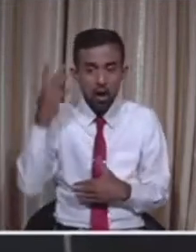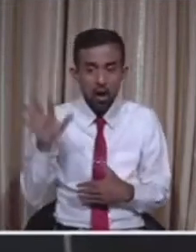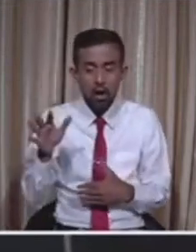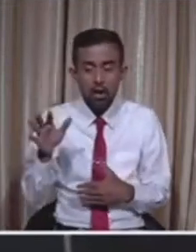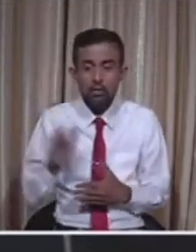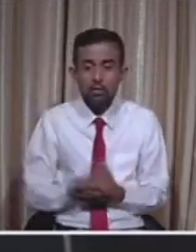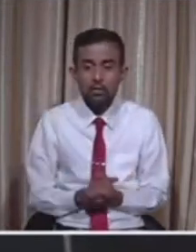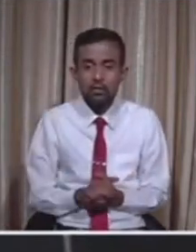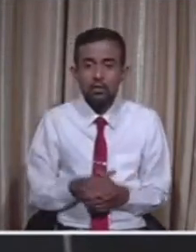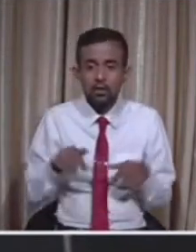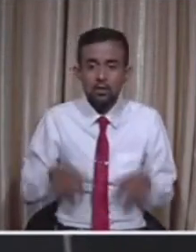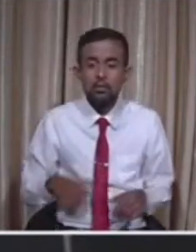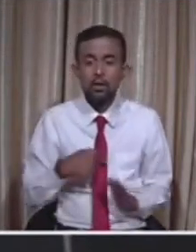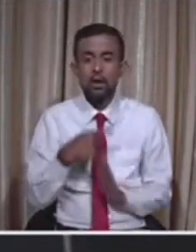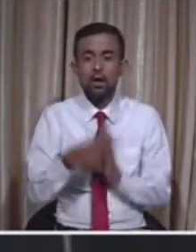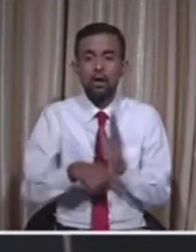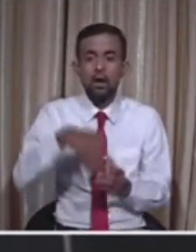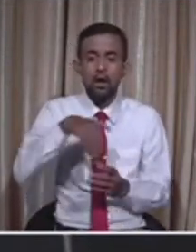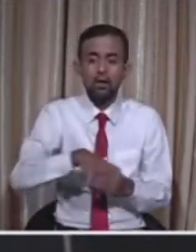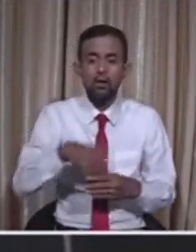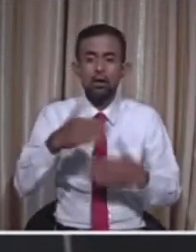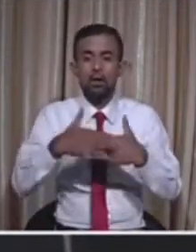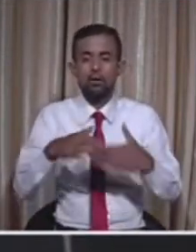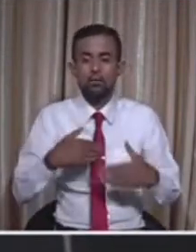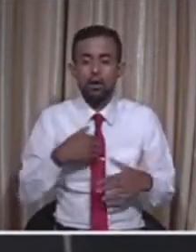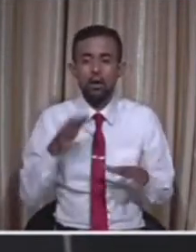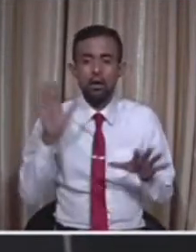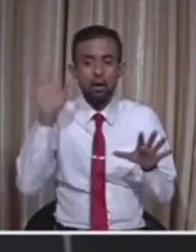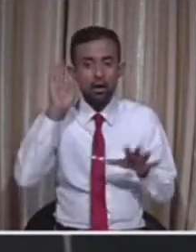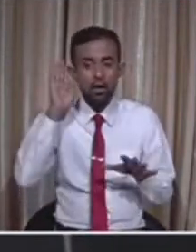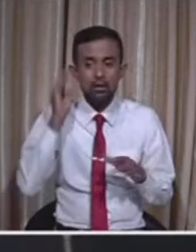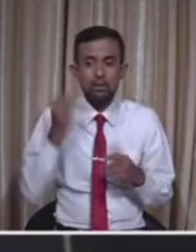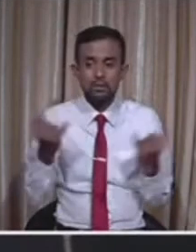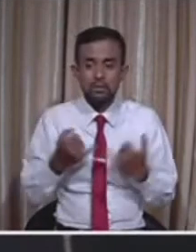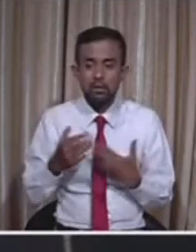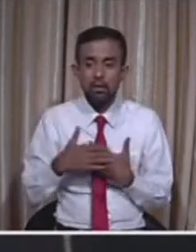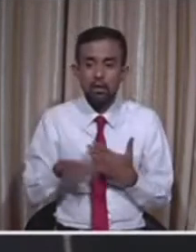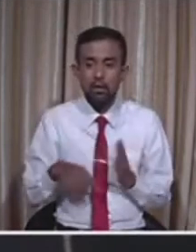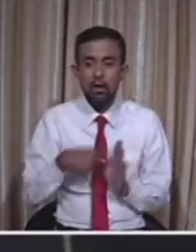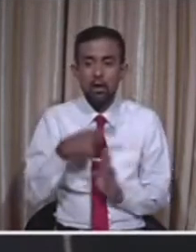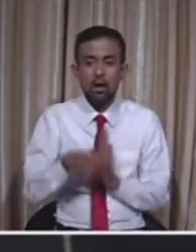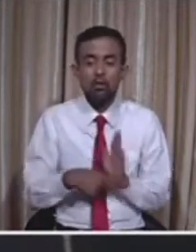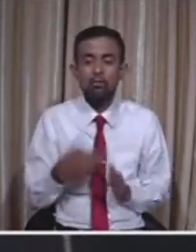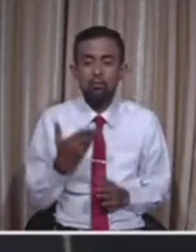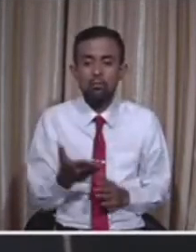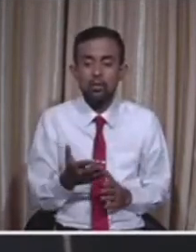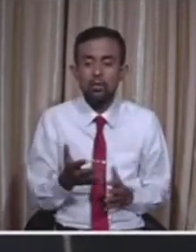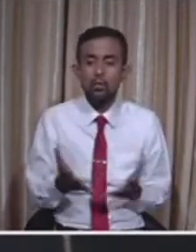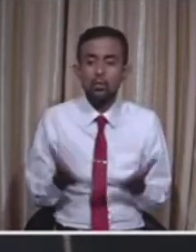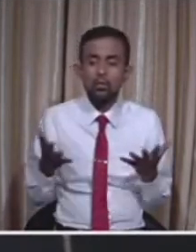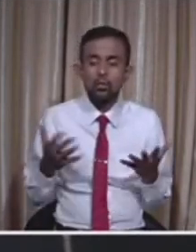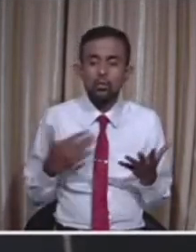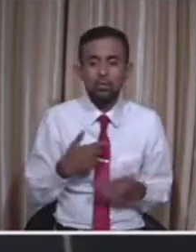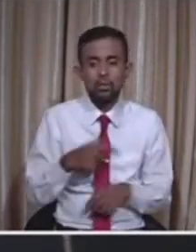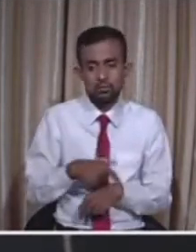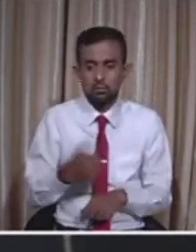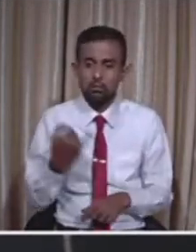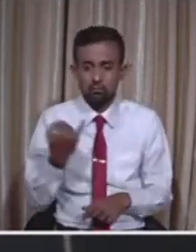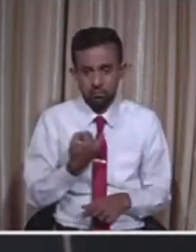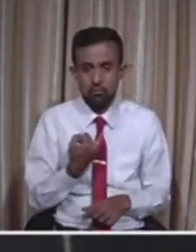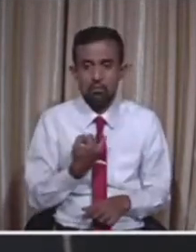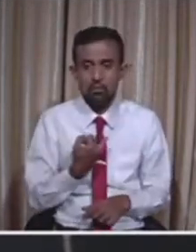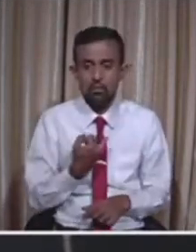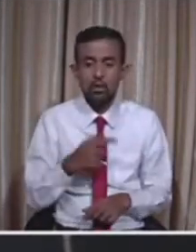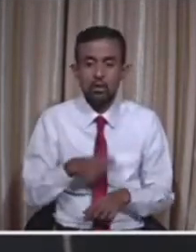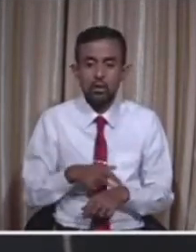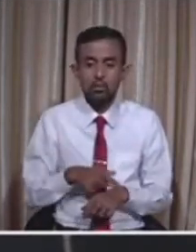දෙයිය හාමුදුරනේ දැන් අපි ලංකාවේ ඇතුලේ අත්දැකීම් අපිට ලැබෙනකොට ඒ අමිහිරි අත්දැකීම් අපේ රට ඇතුලේ ලැබෙනකොට මොනතරම් අපි අවාසනාවන්තද?